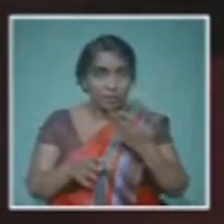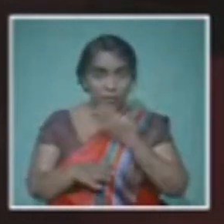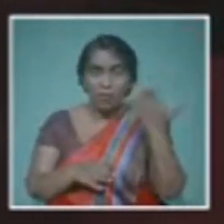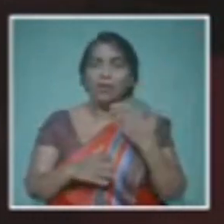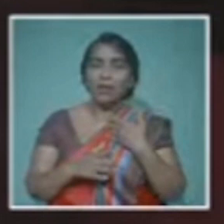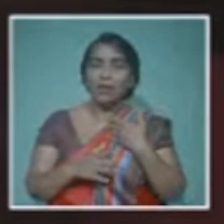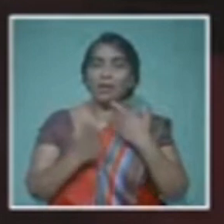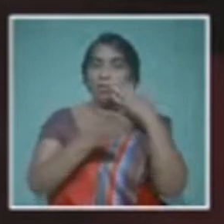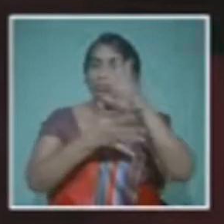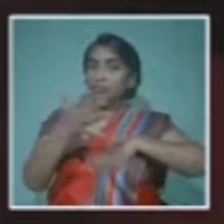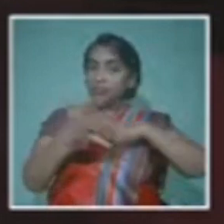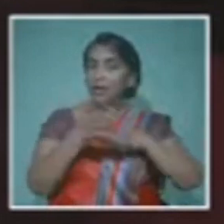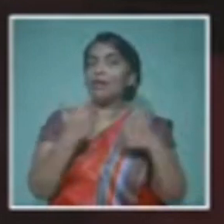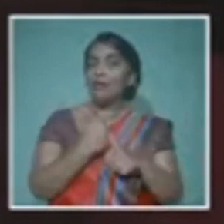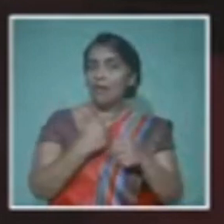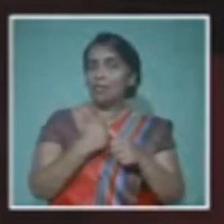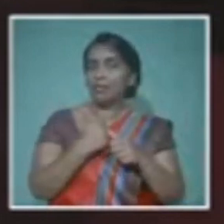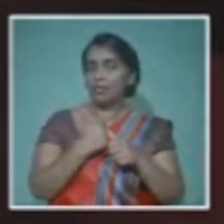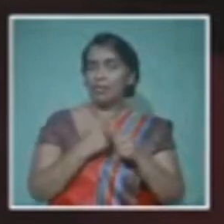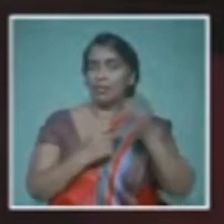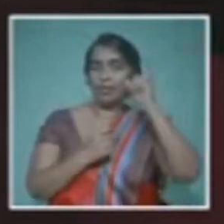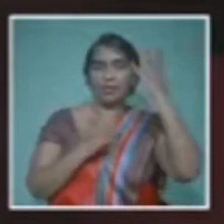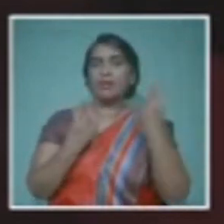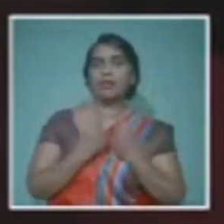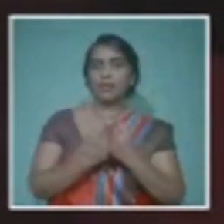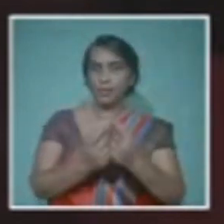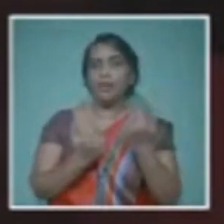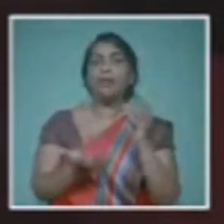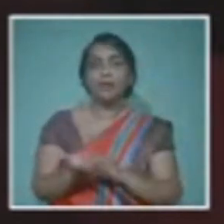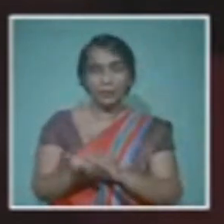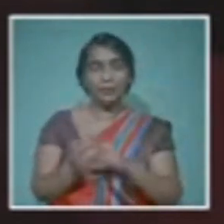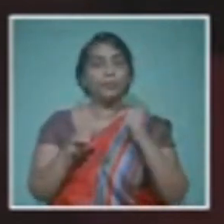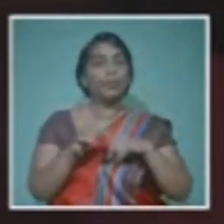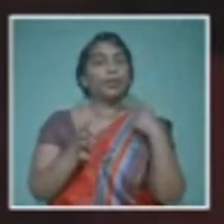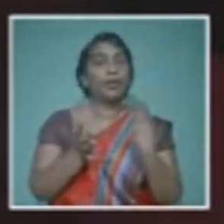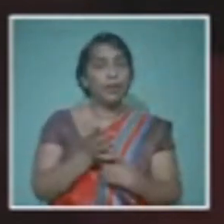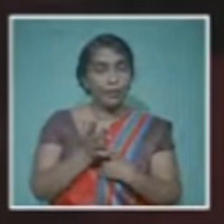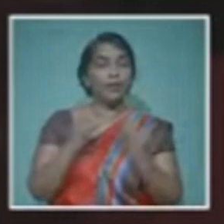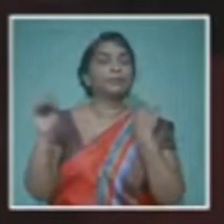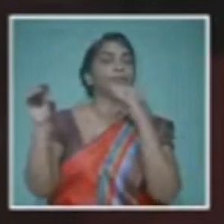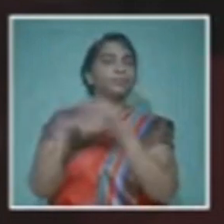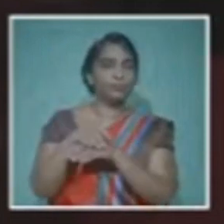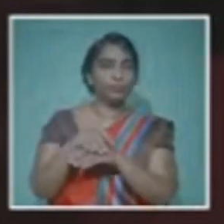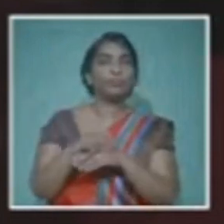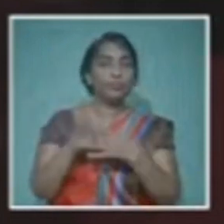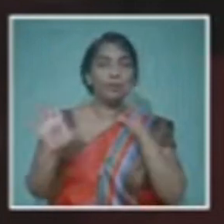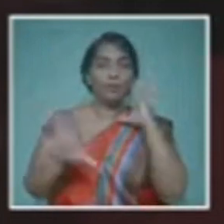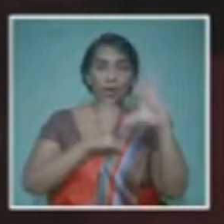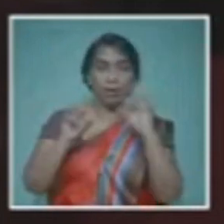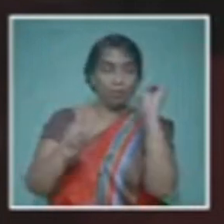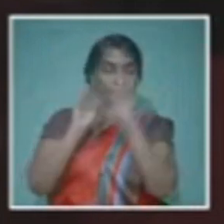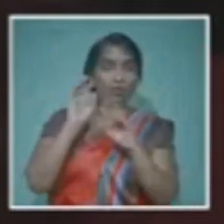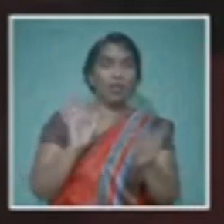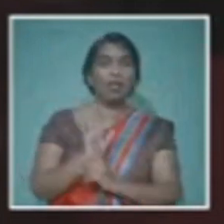අපිට ලේඛන ටික හදාගන්න වැඩි කාලයක් යන්නේ නැහැ. නමුත් ඒ කාර් නැවත වතාවක් QR කෝඩ් එකට ඇතුළත් කරන්න ඕන. ඒකට අර data ටික enter කරගන්න